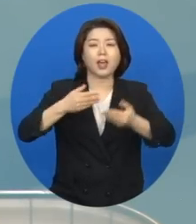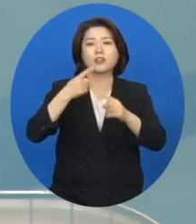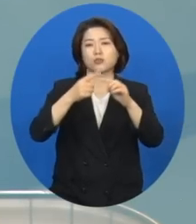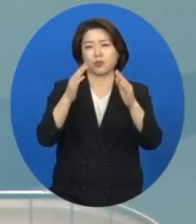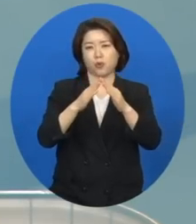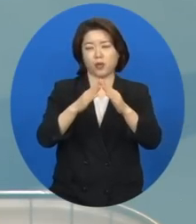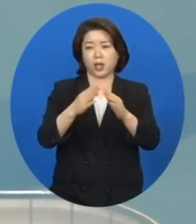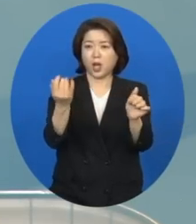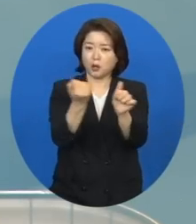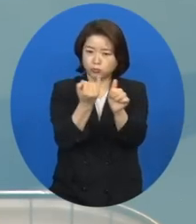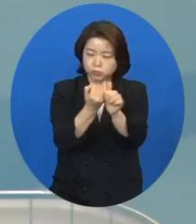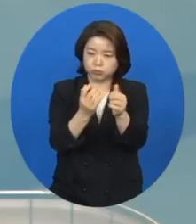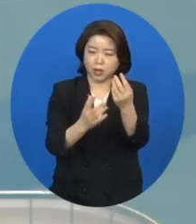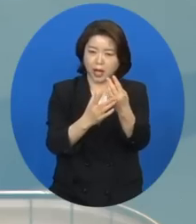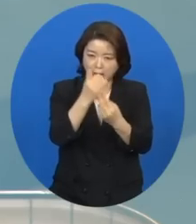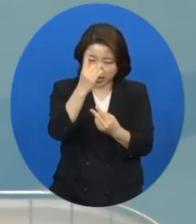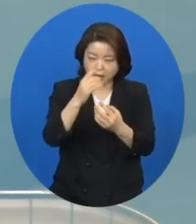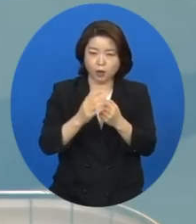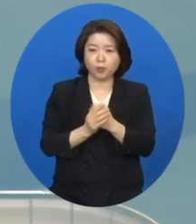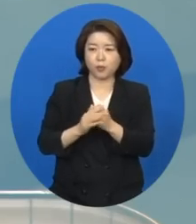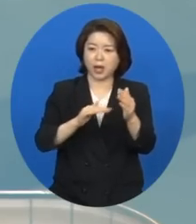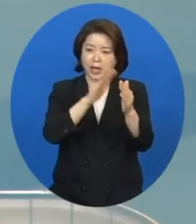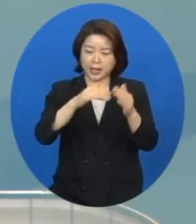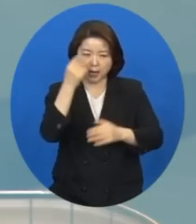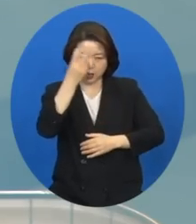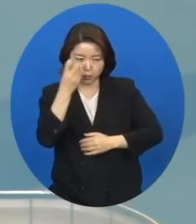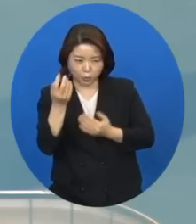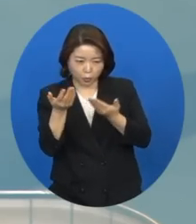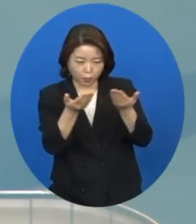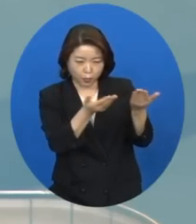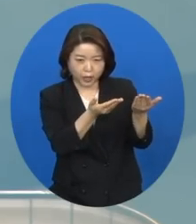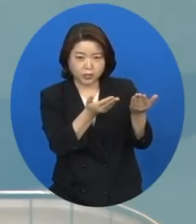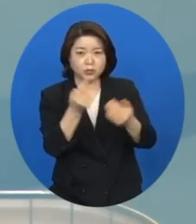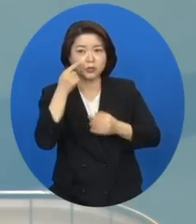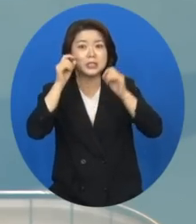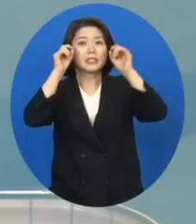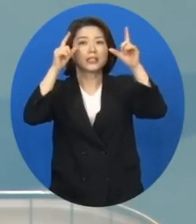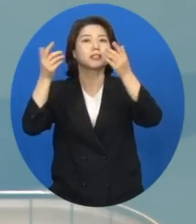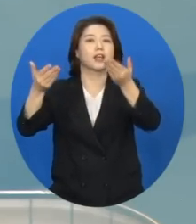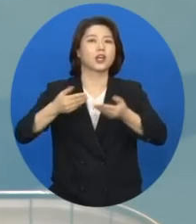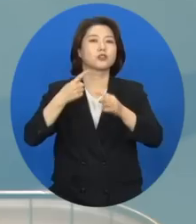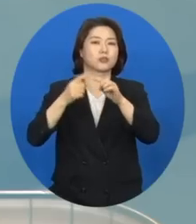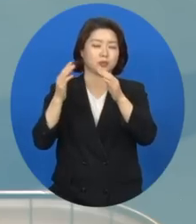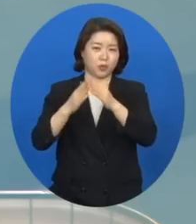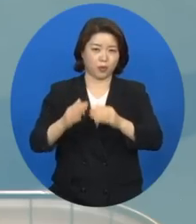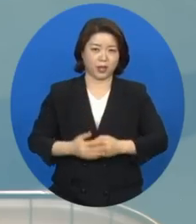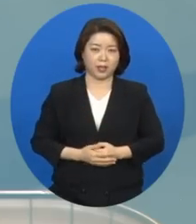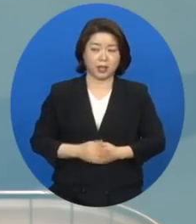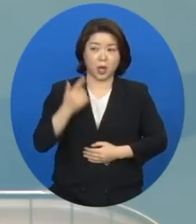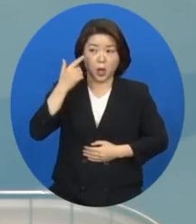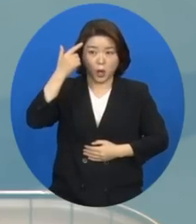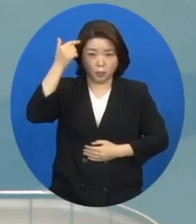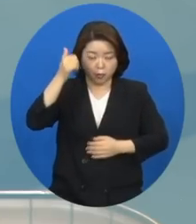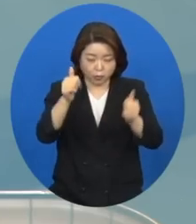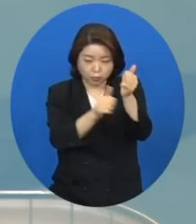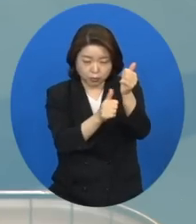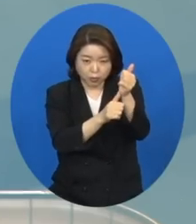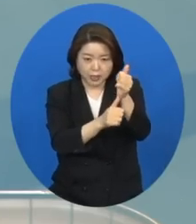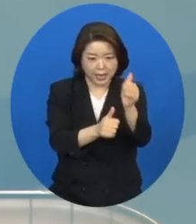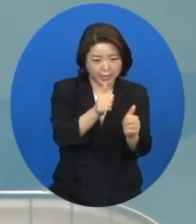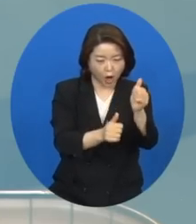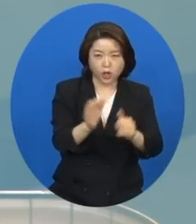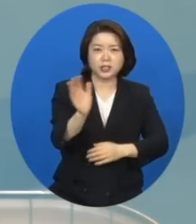한 몸이고 가정을 돌보는 눈을 뜨게 한 교회입니다. 부목사들이 경쟁자가 아닌 사랑하고